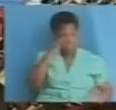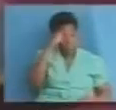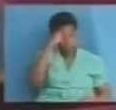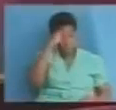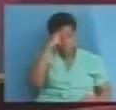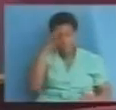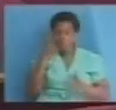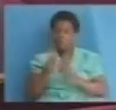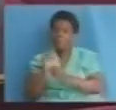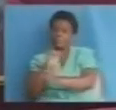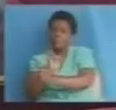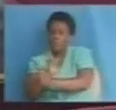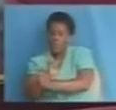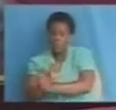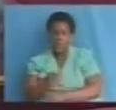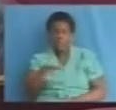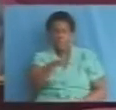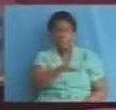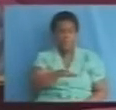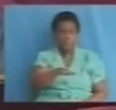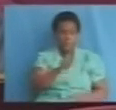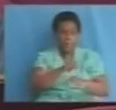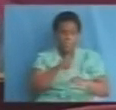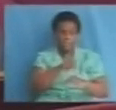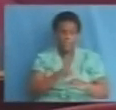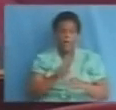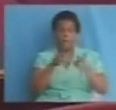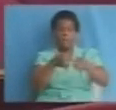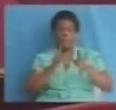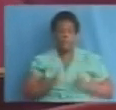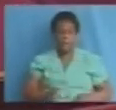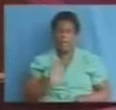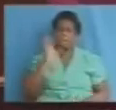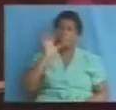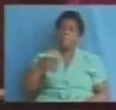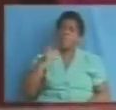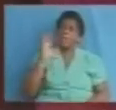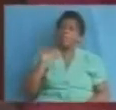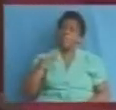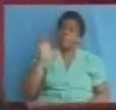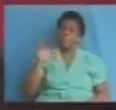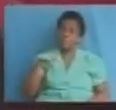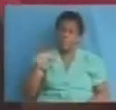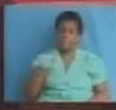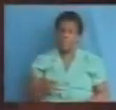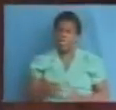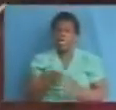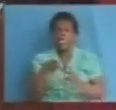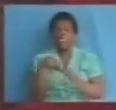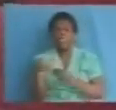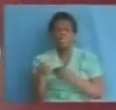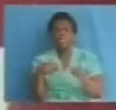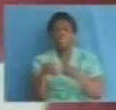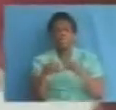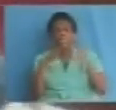shamba na mien katika manisa Ya buk ni za miak mingi na zime chaka je serik Ina mpo gani wa kuwaiti